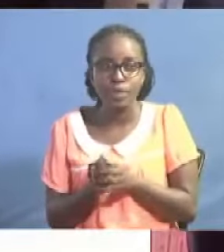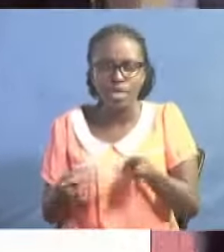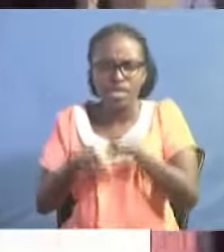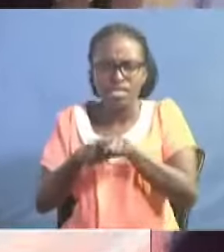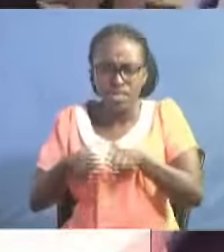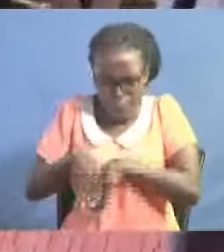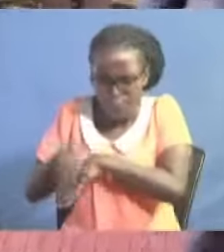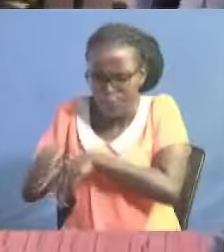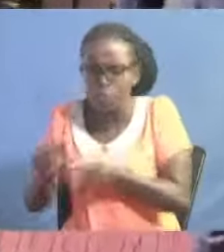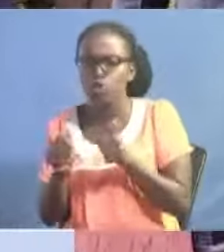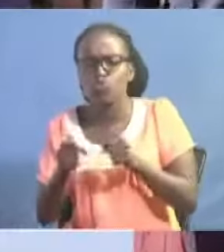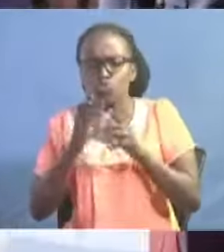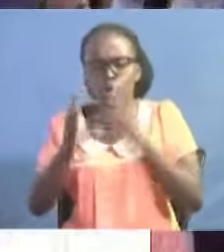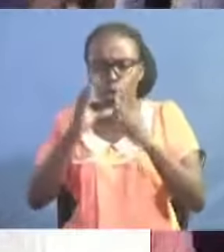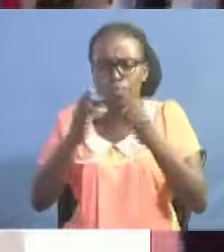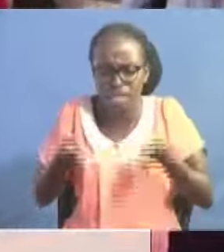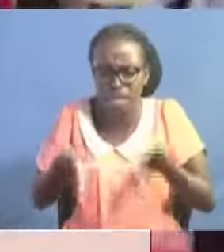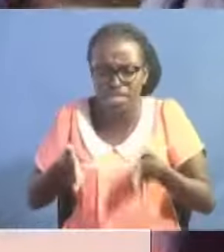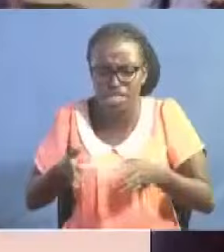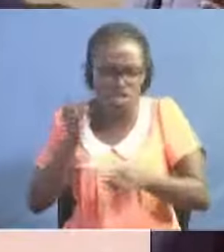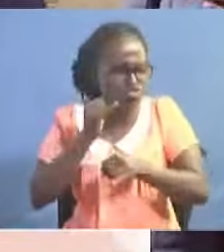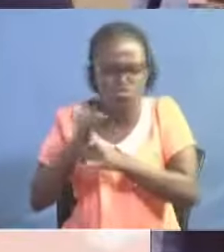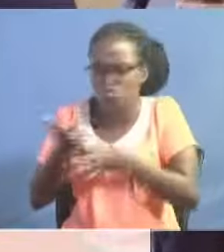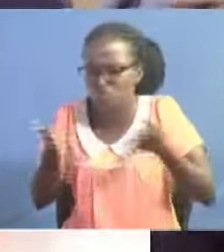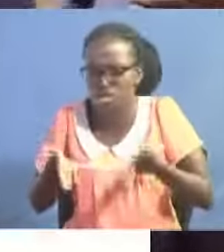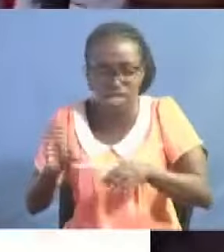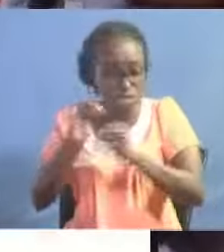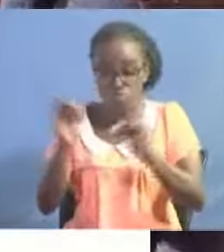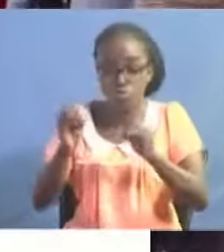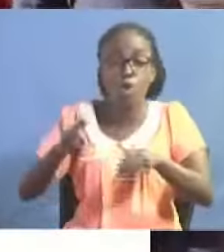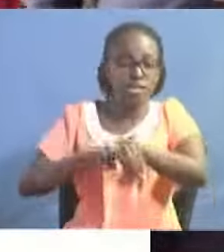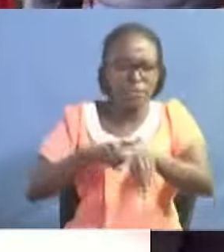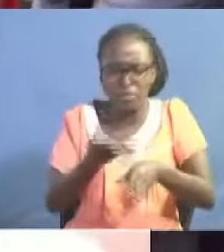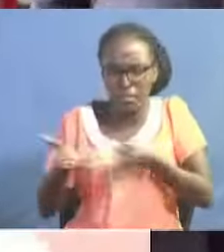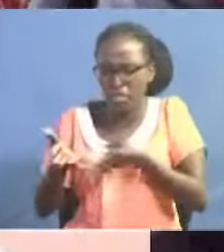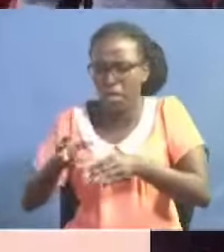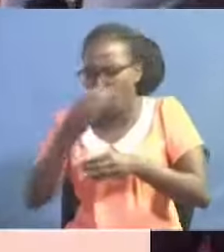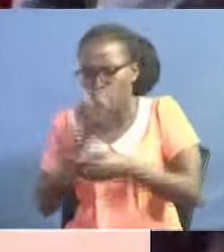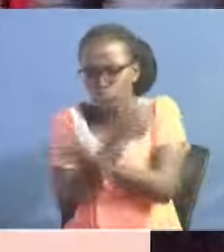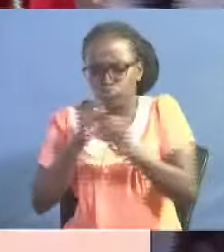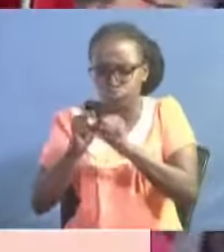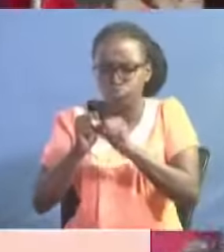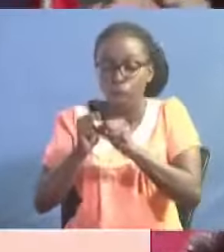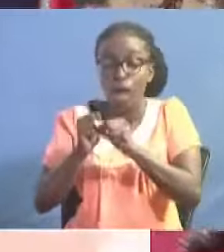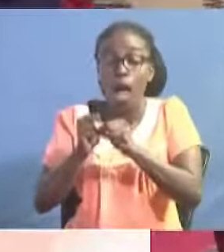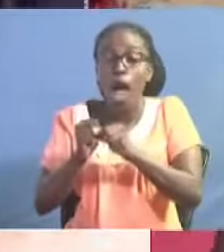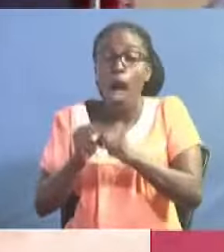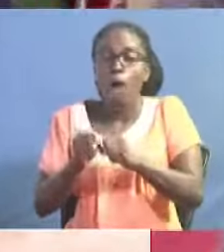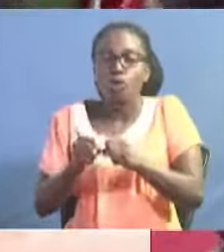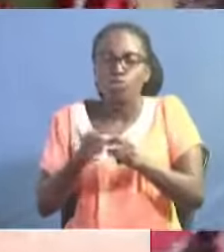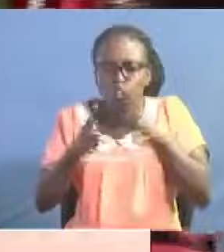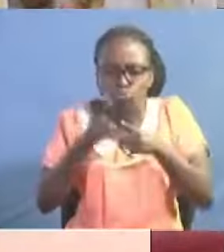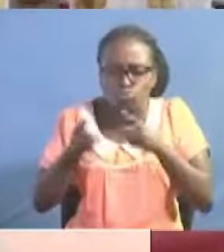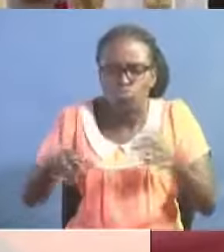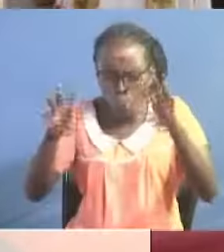Fuata ninalosema sio ninalotenda, ndio ishara inayoonekana baada ya Rais William Ruto kupiga marufuku